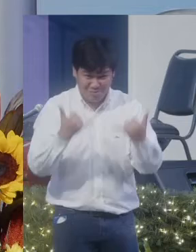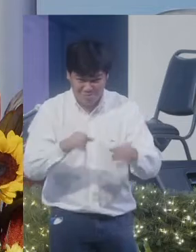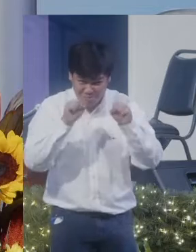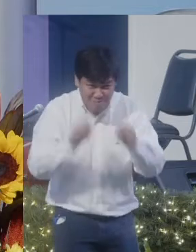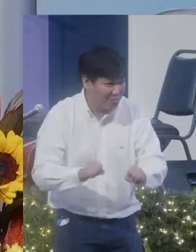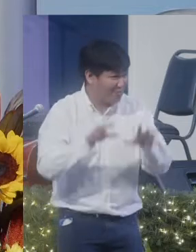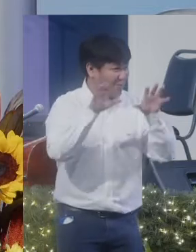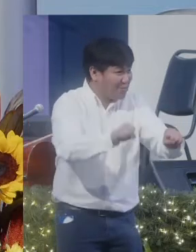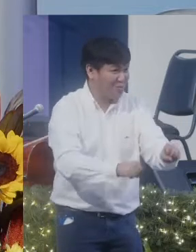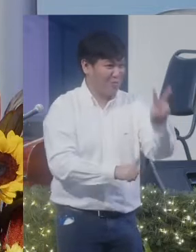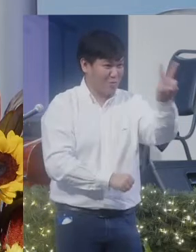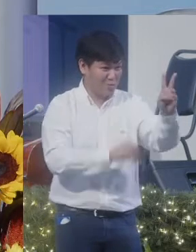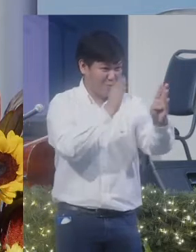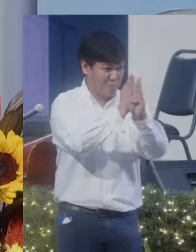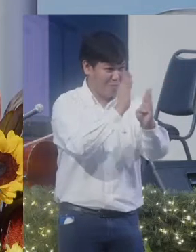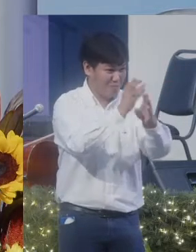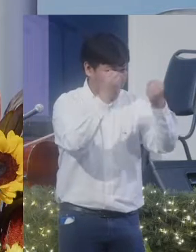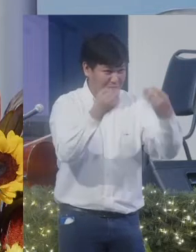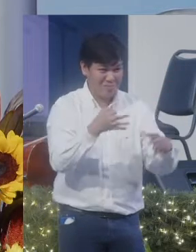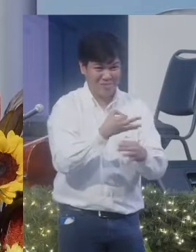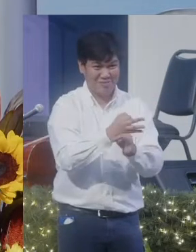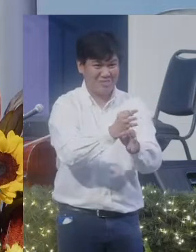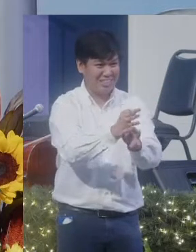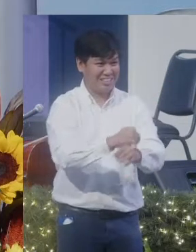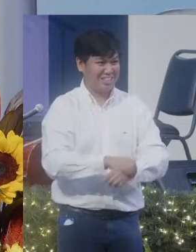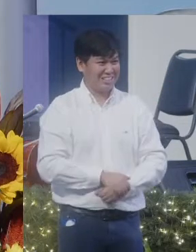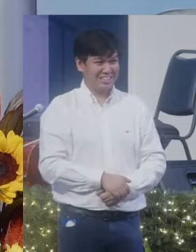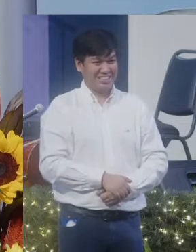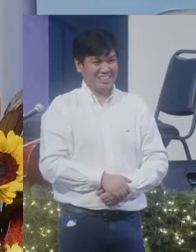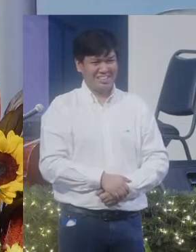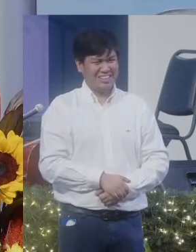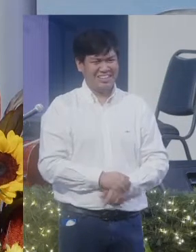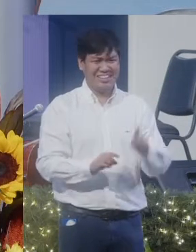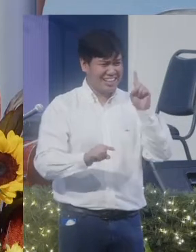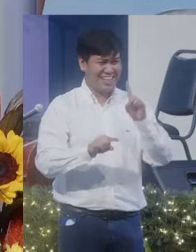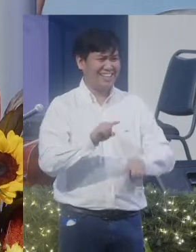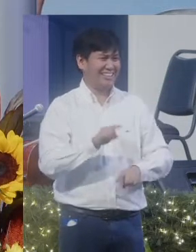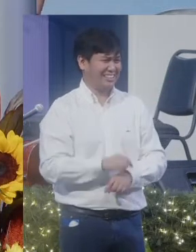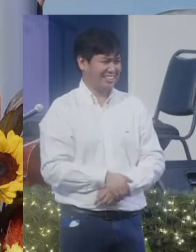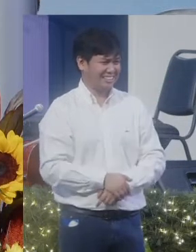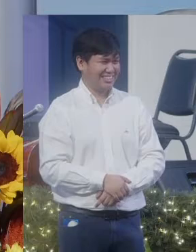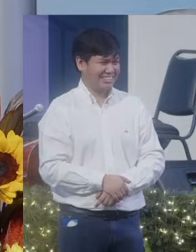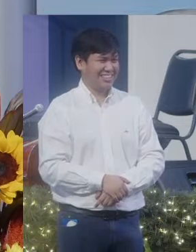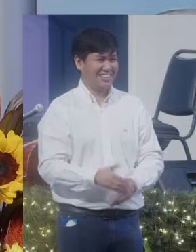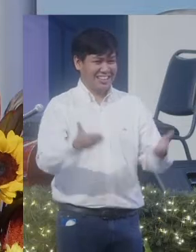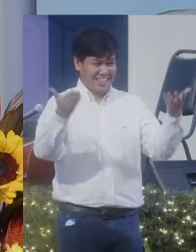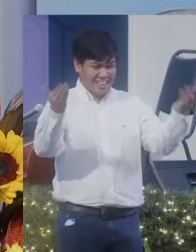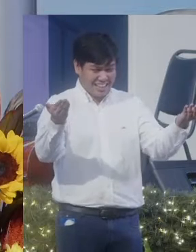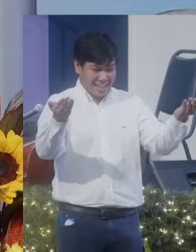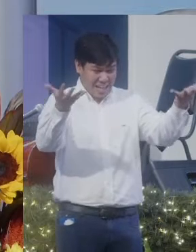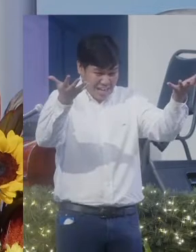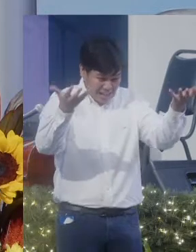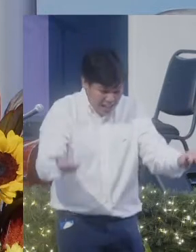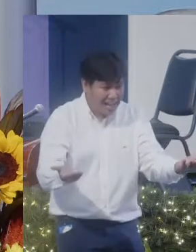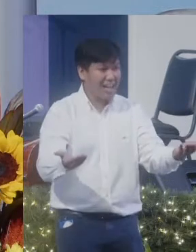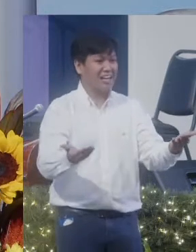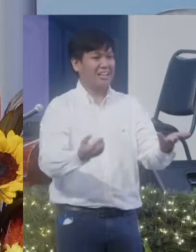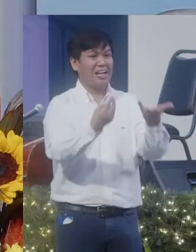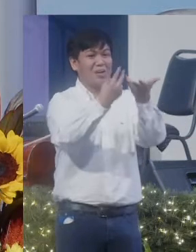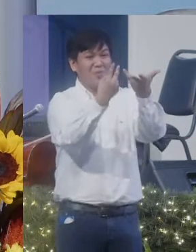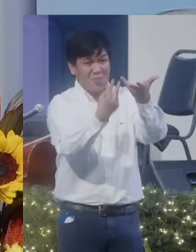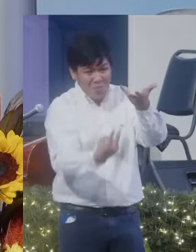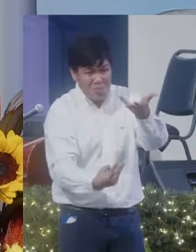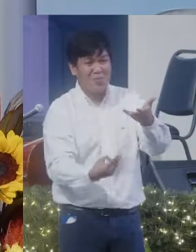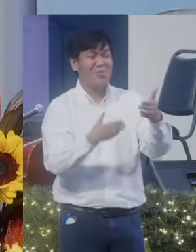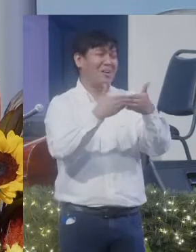Ano ay pinapakita ni Jesus sa kanyang mga tatawagin na alagad? Ganito ako